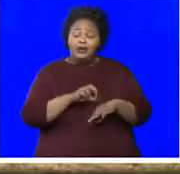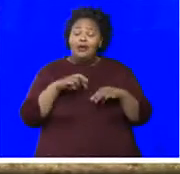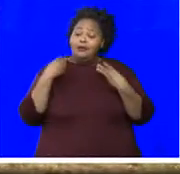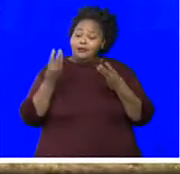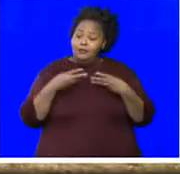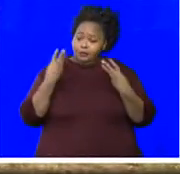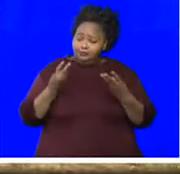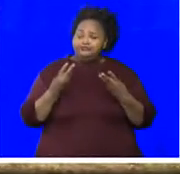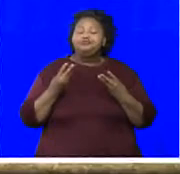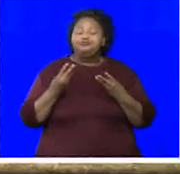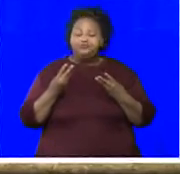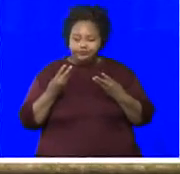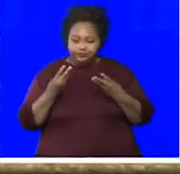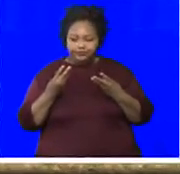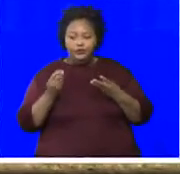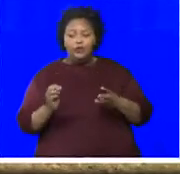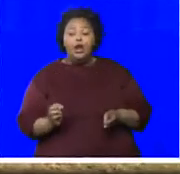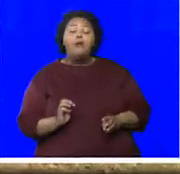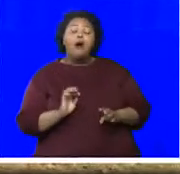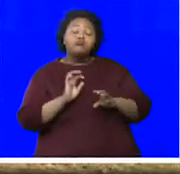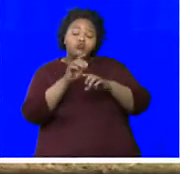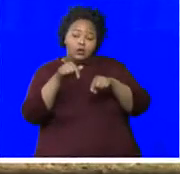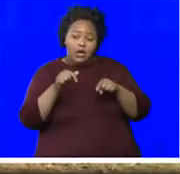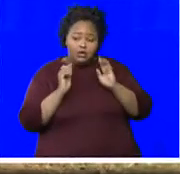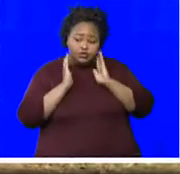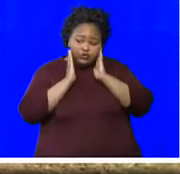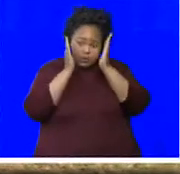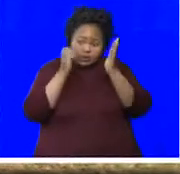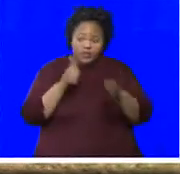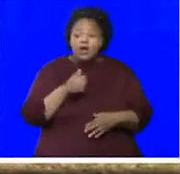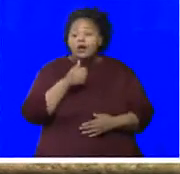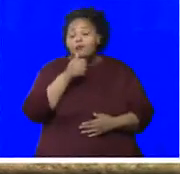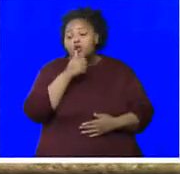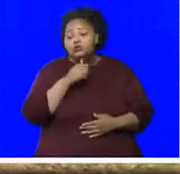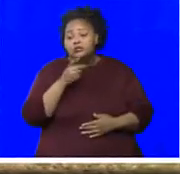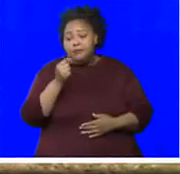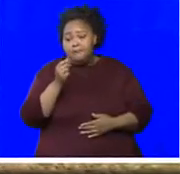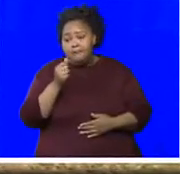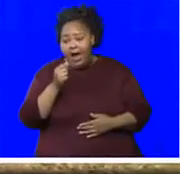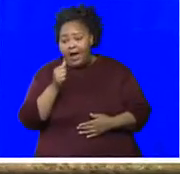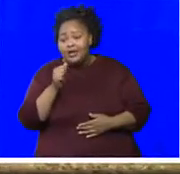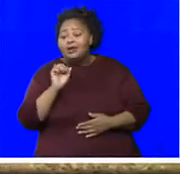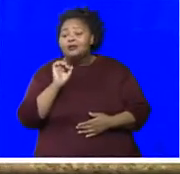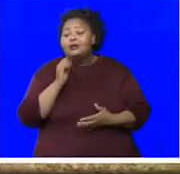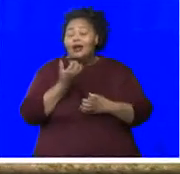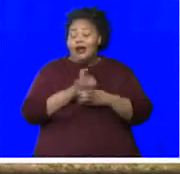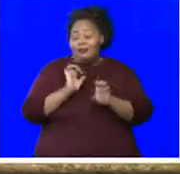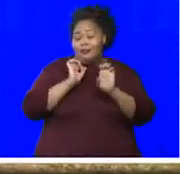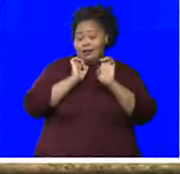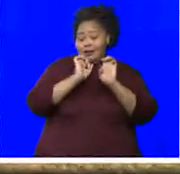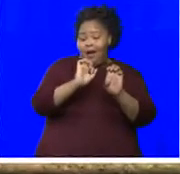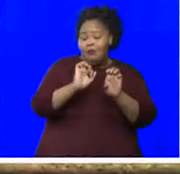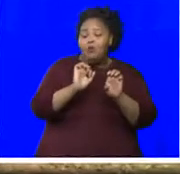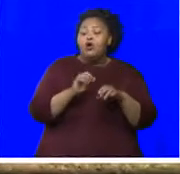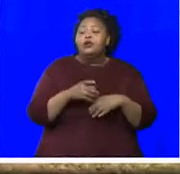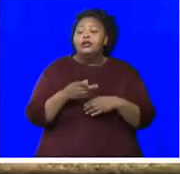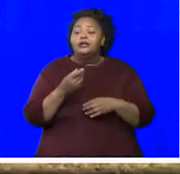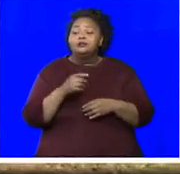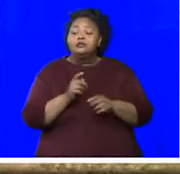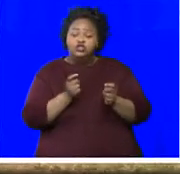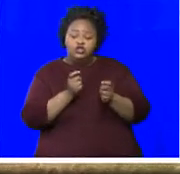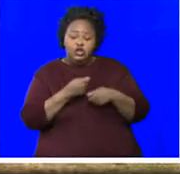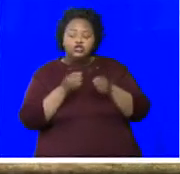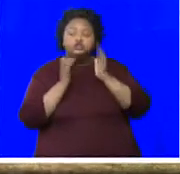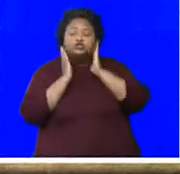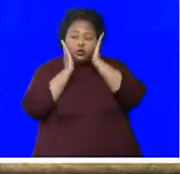lesingathi foreign currency, bayiguqule bayethathe bengemalangeni bathenge la ekhaya baphinze bahlale